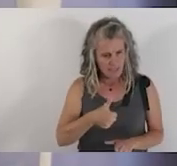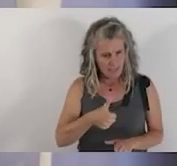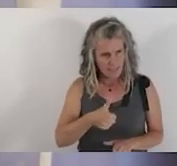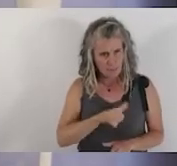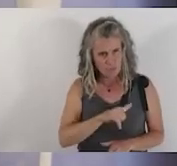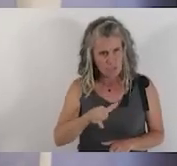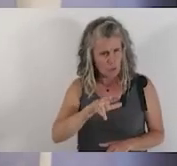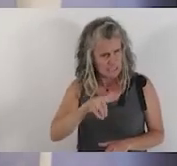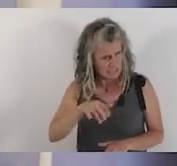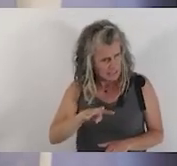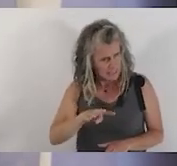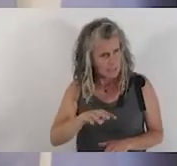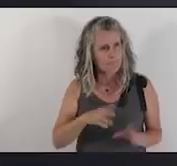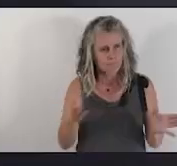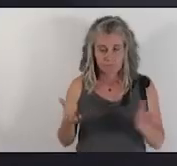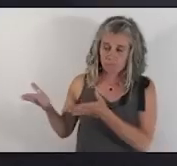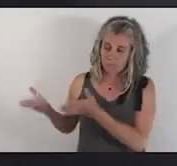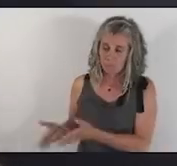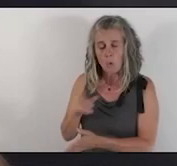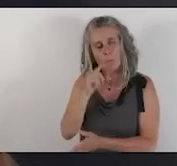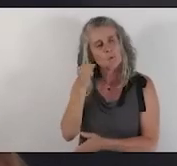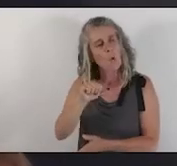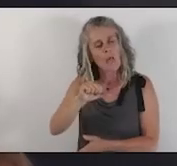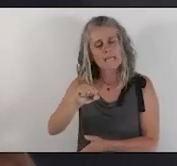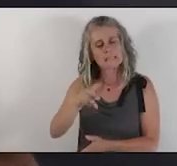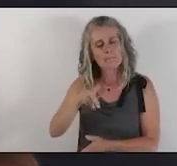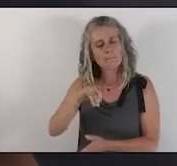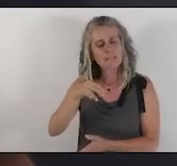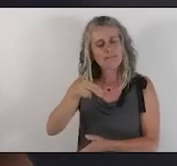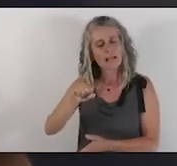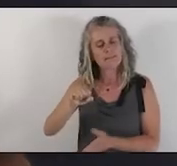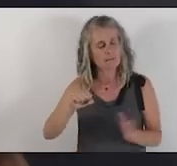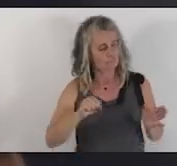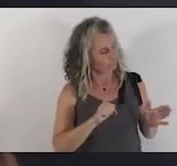Aspinas. Merci Madame la Maire.